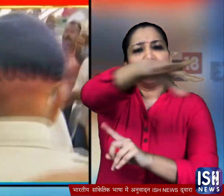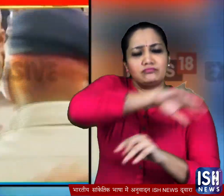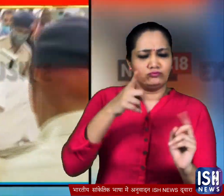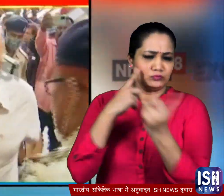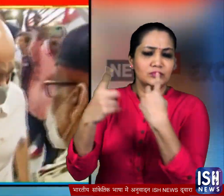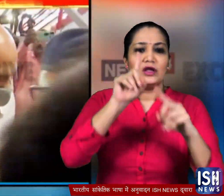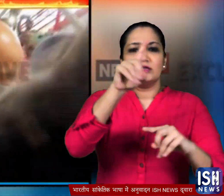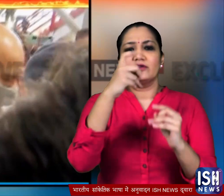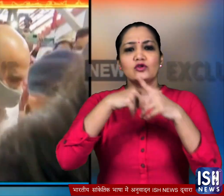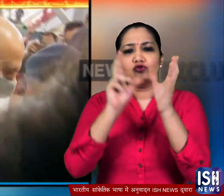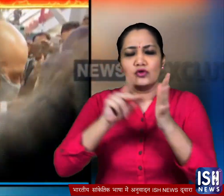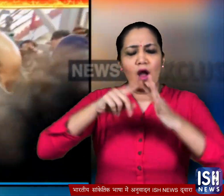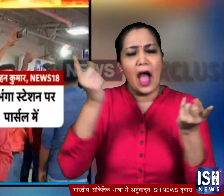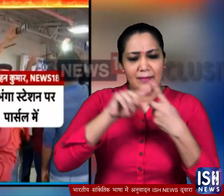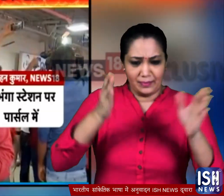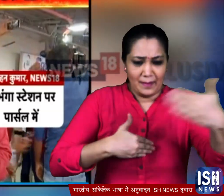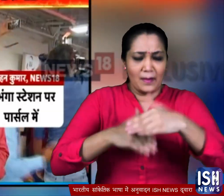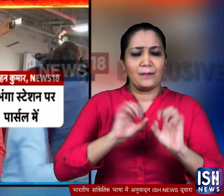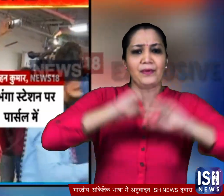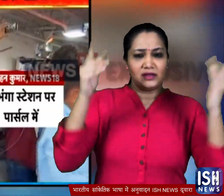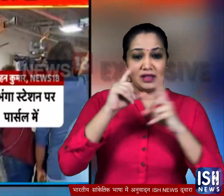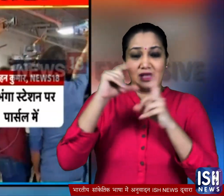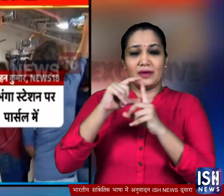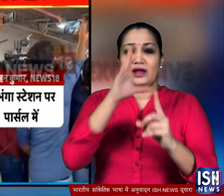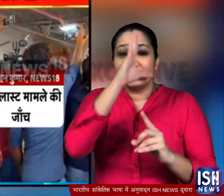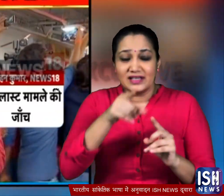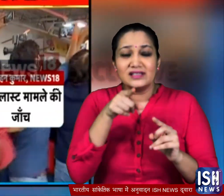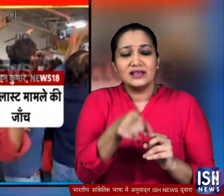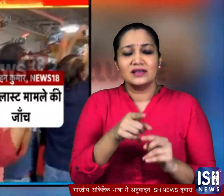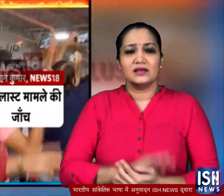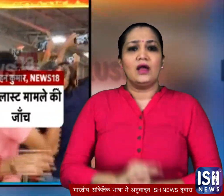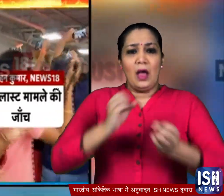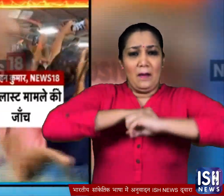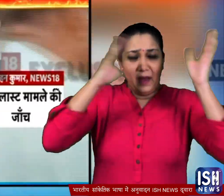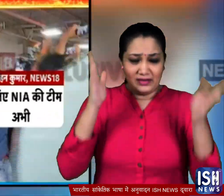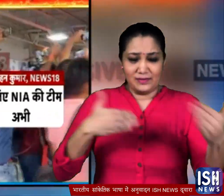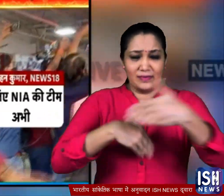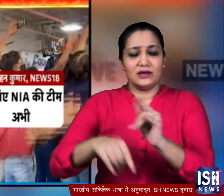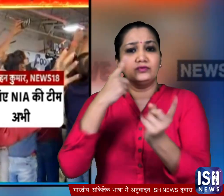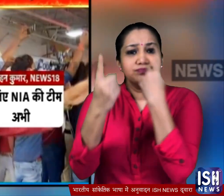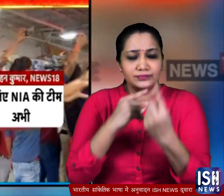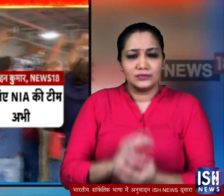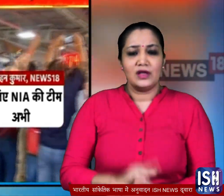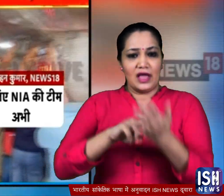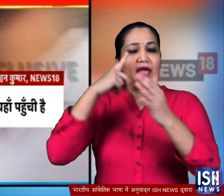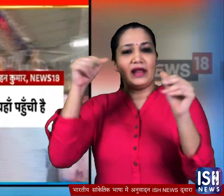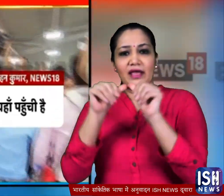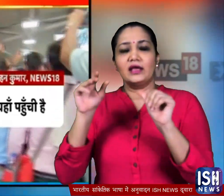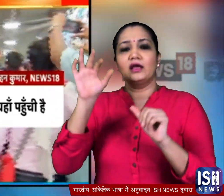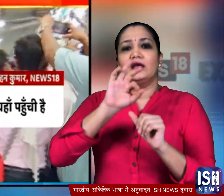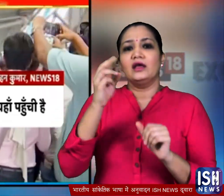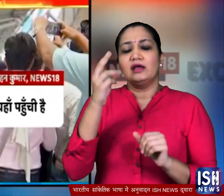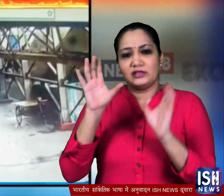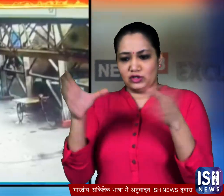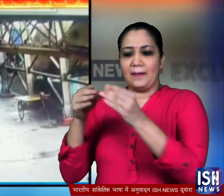जहां 17 जून को पार्सल में धमाका हुआ था। दरभंगा स्टेशन पर पार्सल में हुए ब्लास्ट के मामले की जांच के लिए एनआईए की टीम अभी